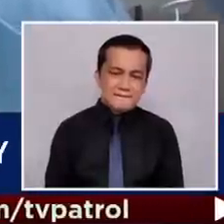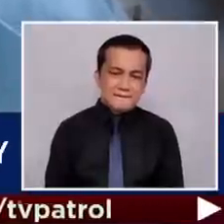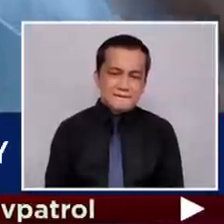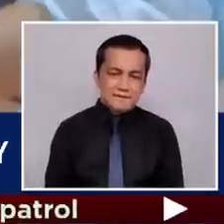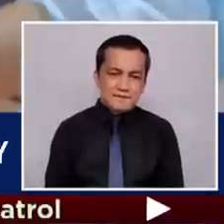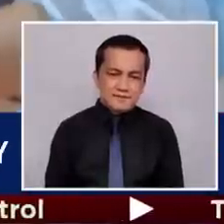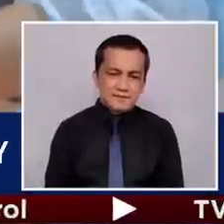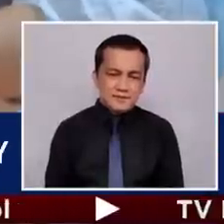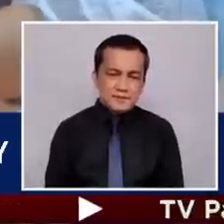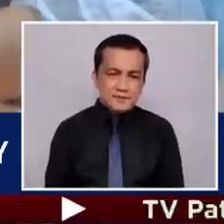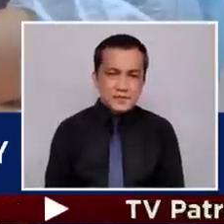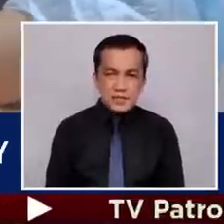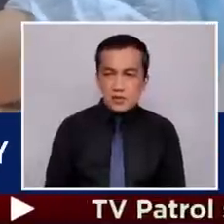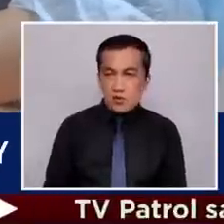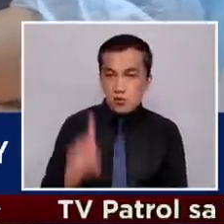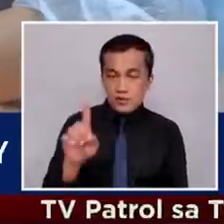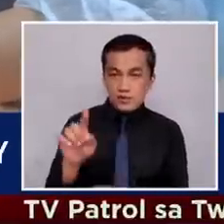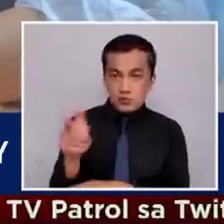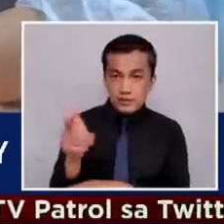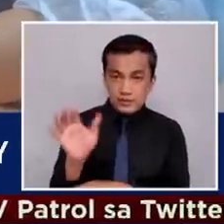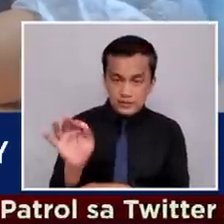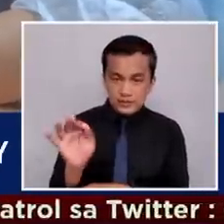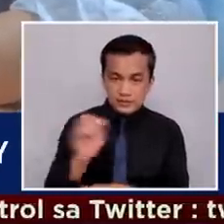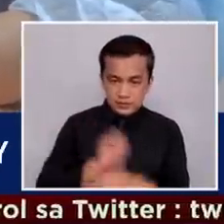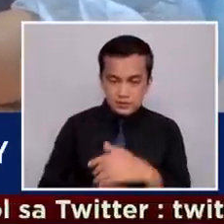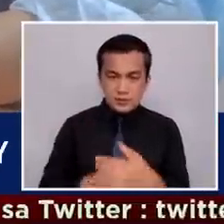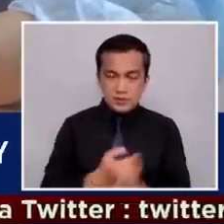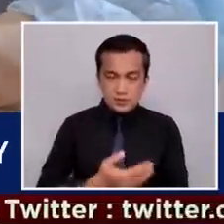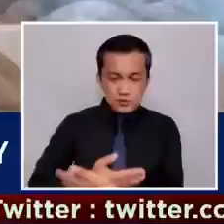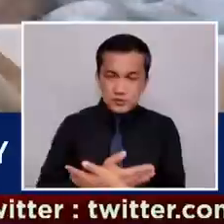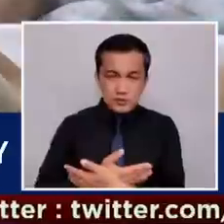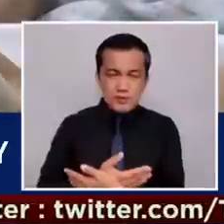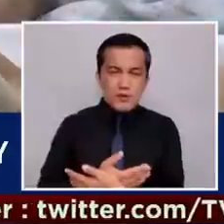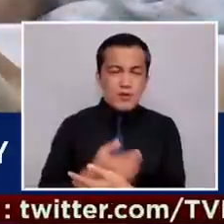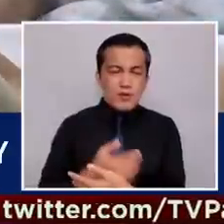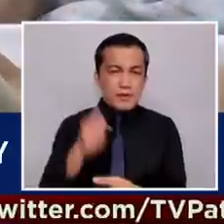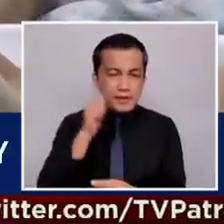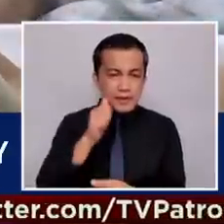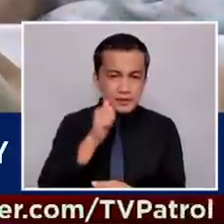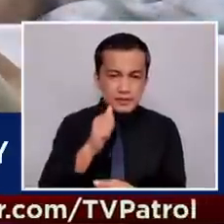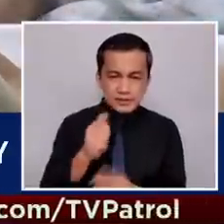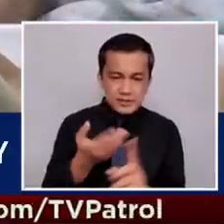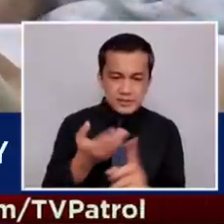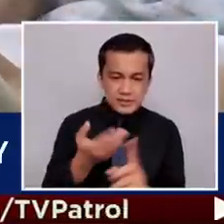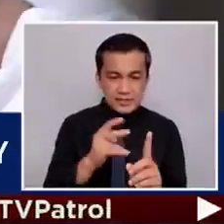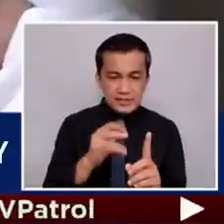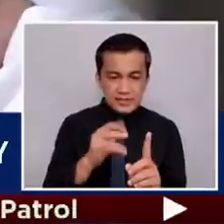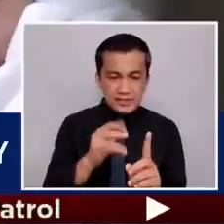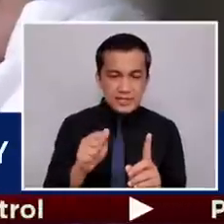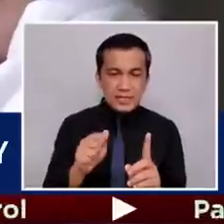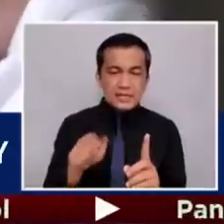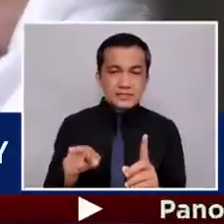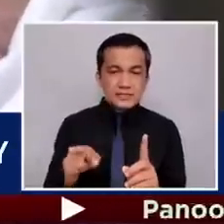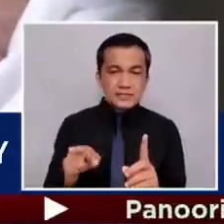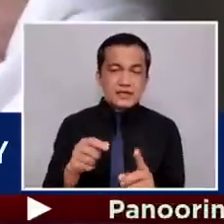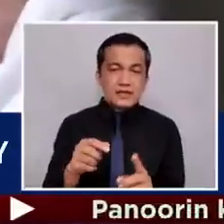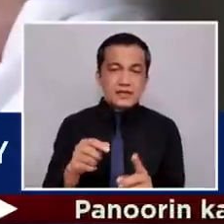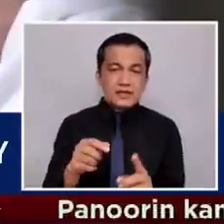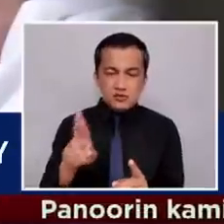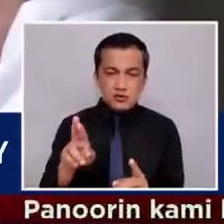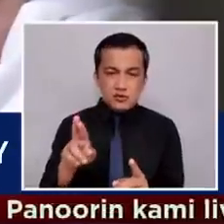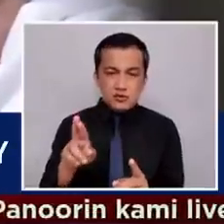Alauna 29, nagsilang ng malusog na babaeng sanggol si Maria Margarita Mabansag sa Dr. Jose Fabella Memorial